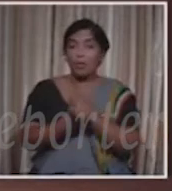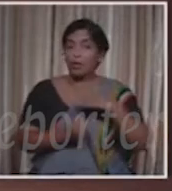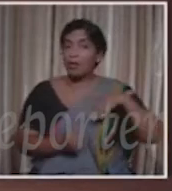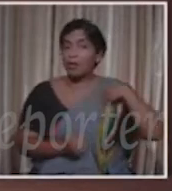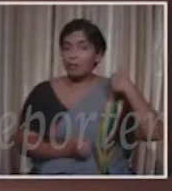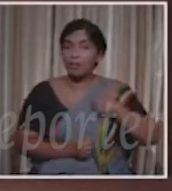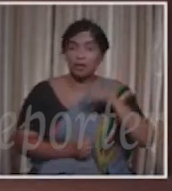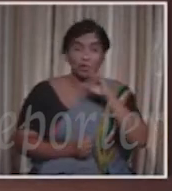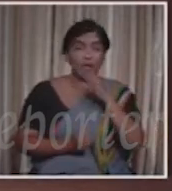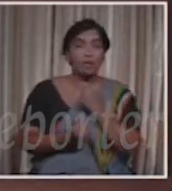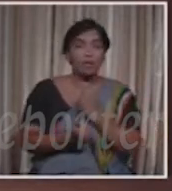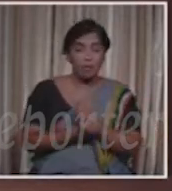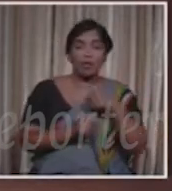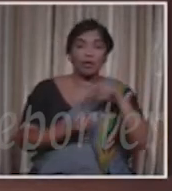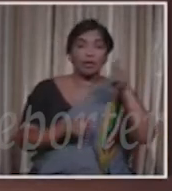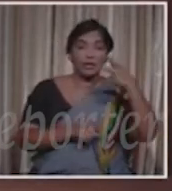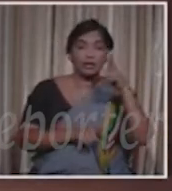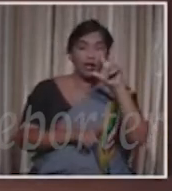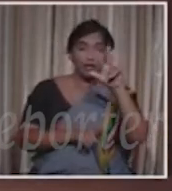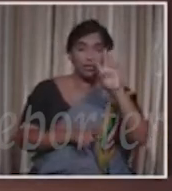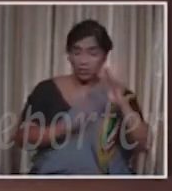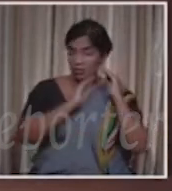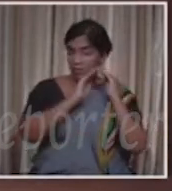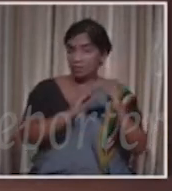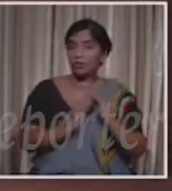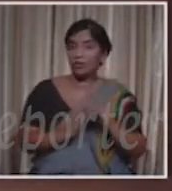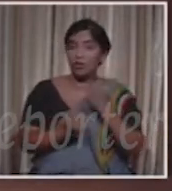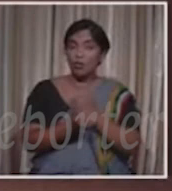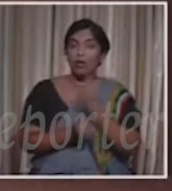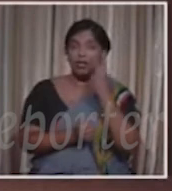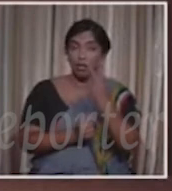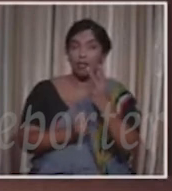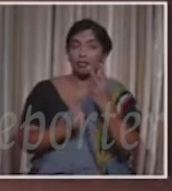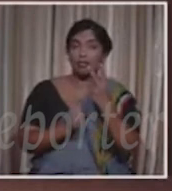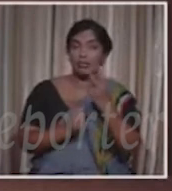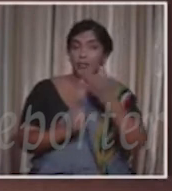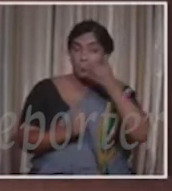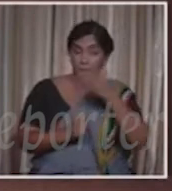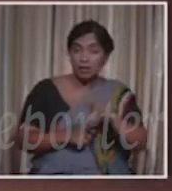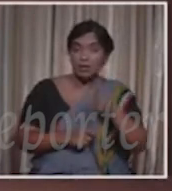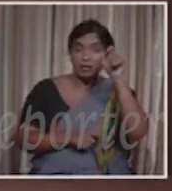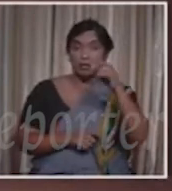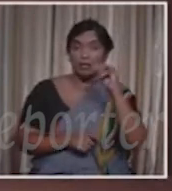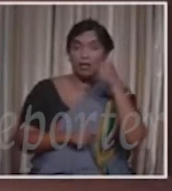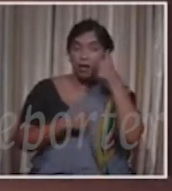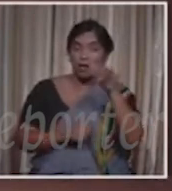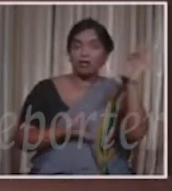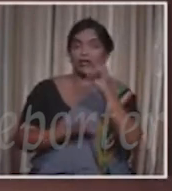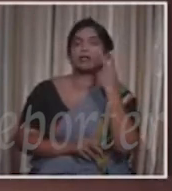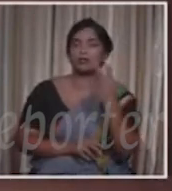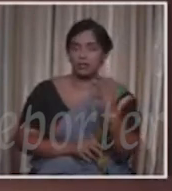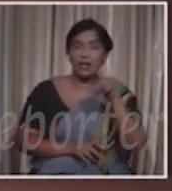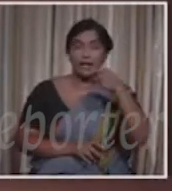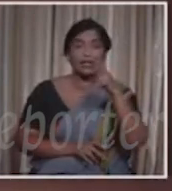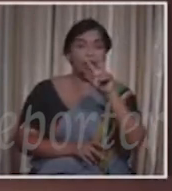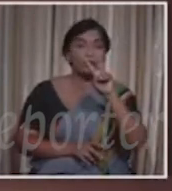sudusu istanaadhipati upat kare kiyala 182 ma pat karala thiyena kawuda deshapalana patwim palate mantriwara kiyana oy isi denna kiyala